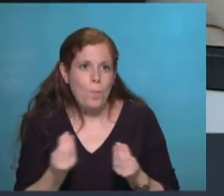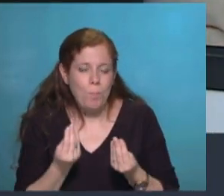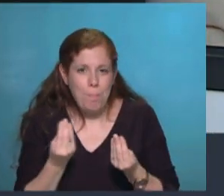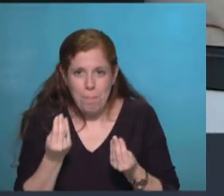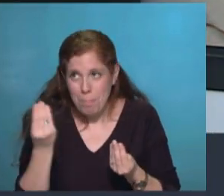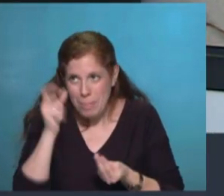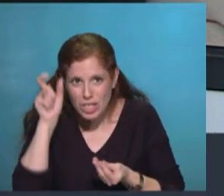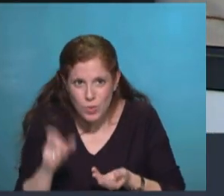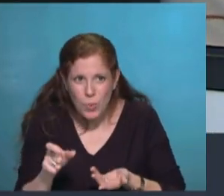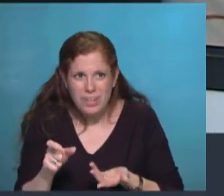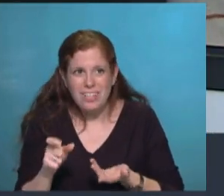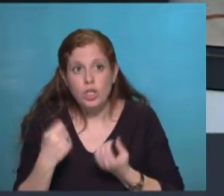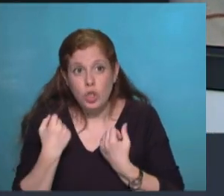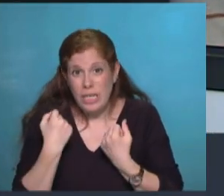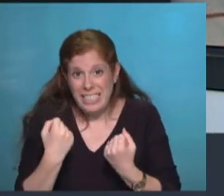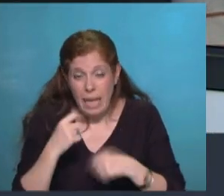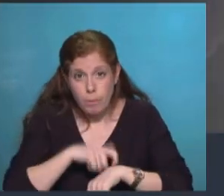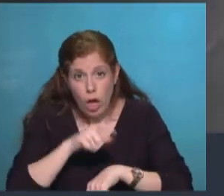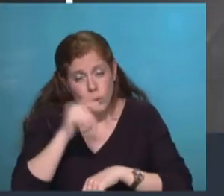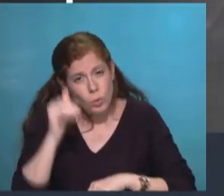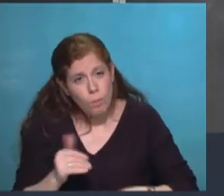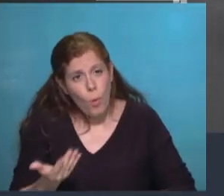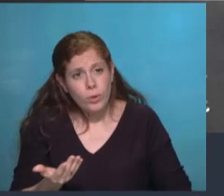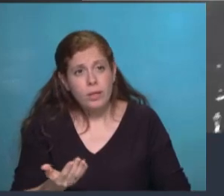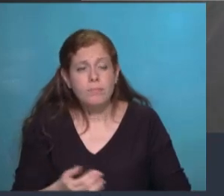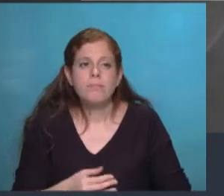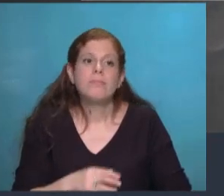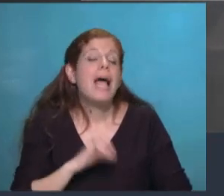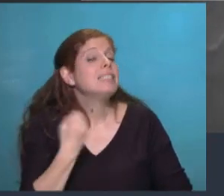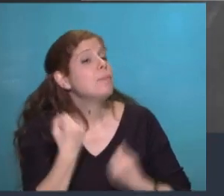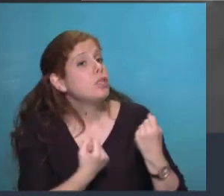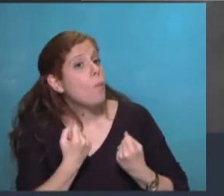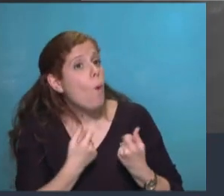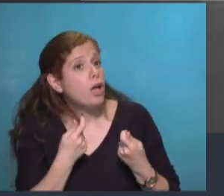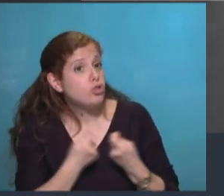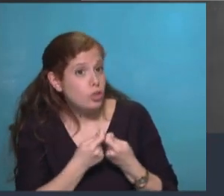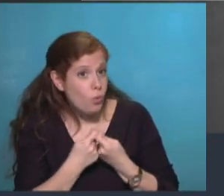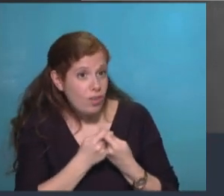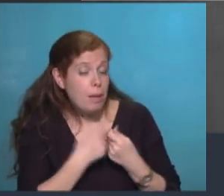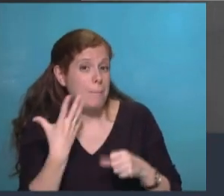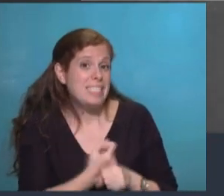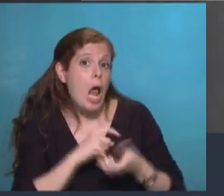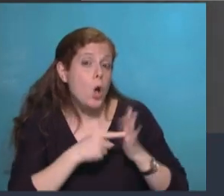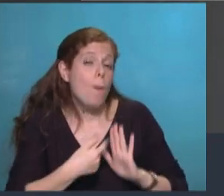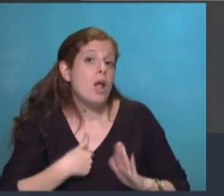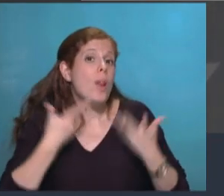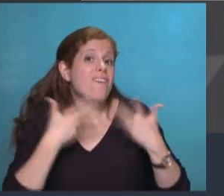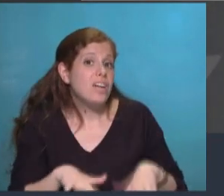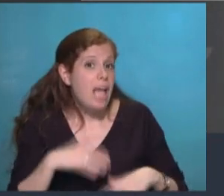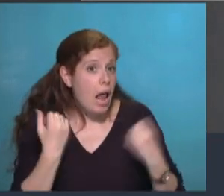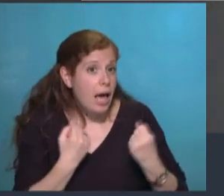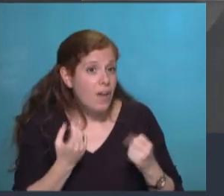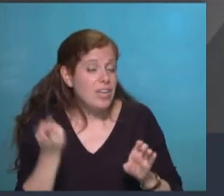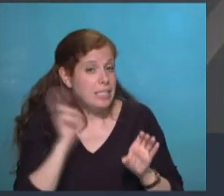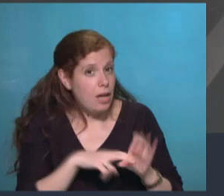מישהו שייסע בשעה הזאת הוא נמוך יותר. אז האם התחבורה השיתופית מצליחה לגרום לנו לוותר על הרכב הפרטי ולהצטרף